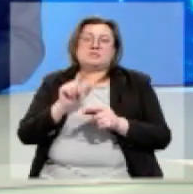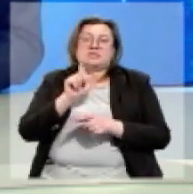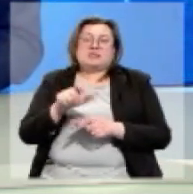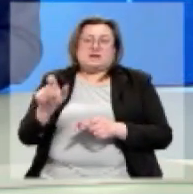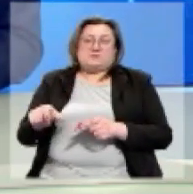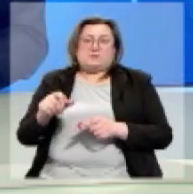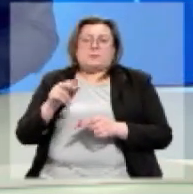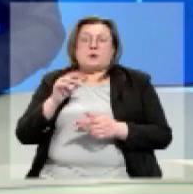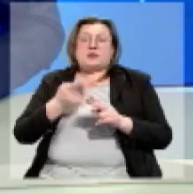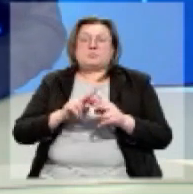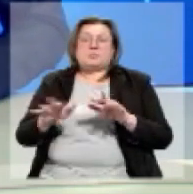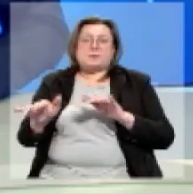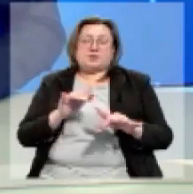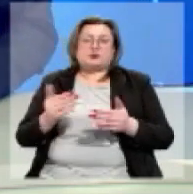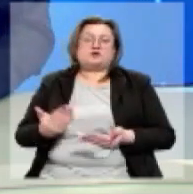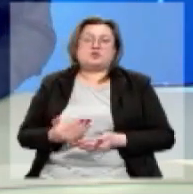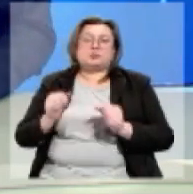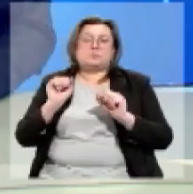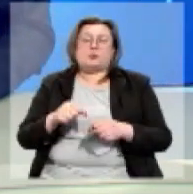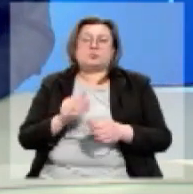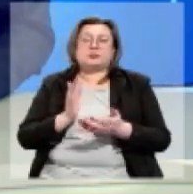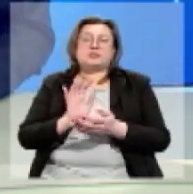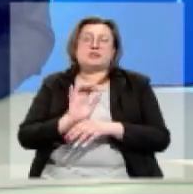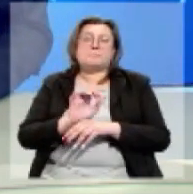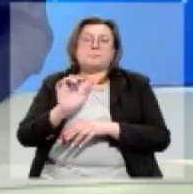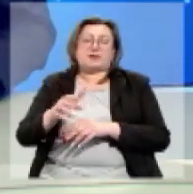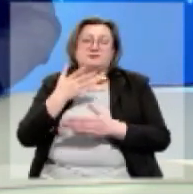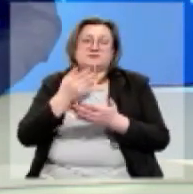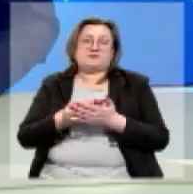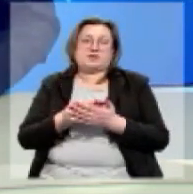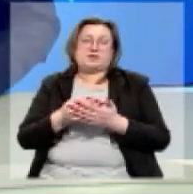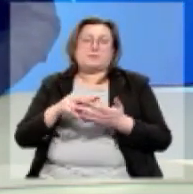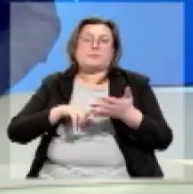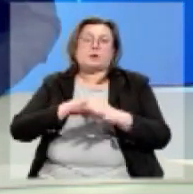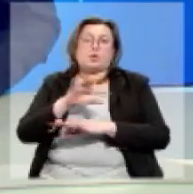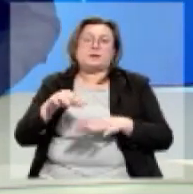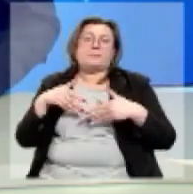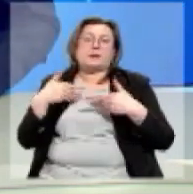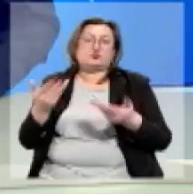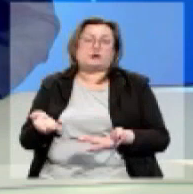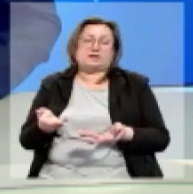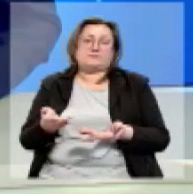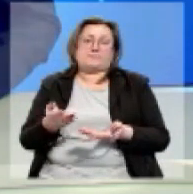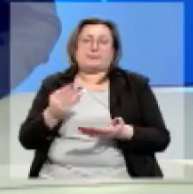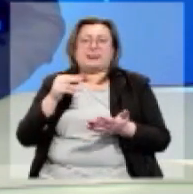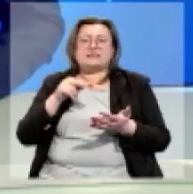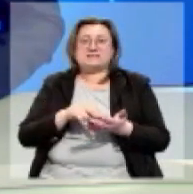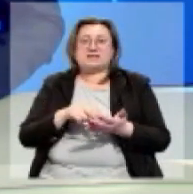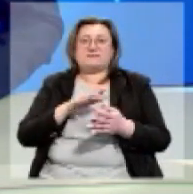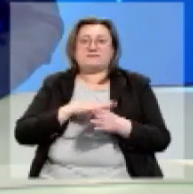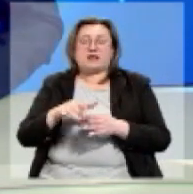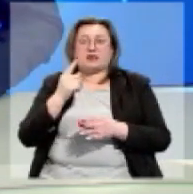іс-шара аясында тұрғындар өздерінің әлеуметтік жобалық ұсыныстарын жібере алады. Бір жобалық ұсынысты іске асырудың бағасы айлық